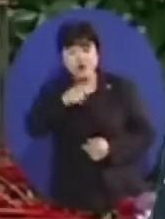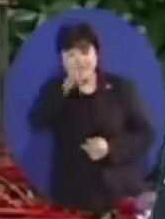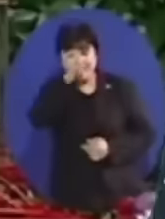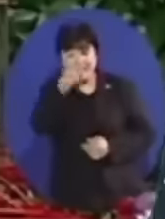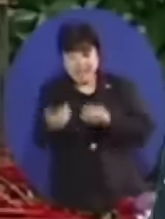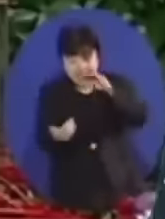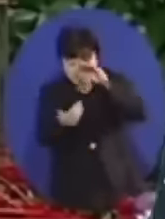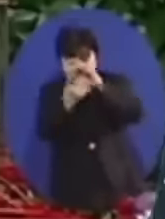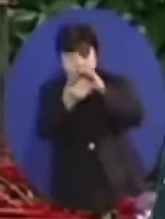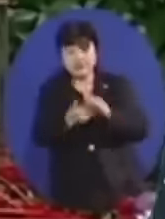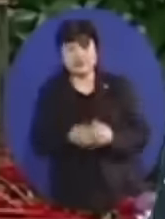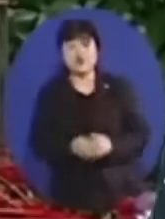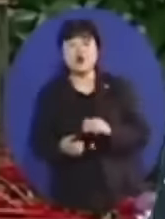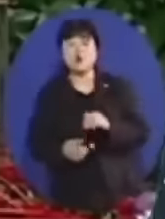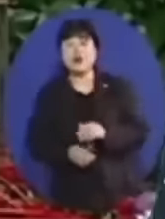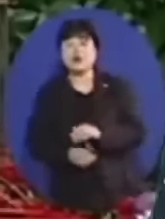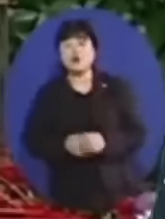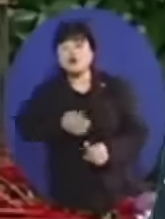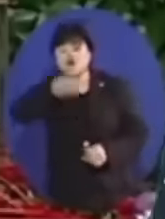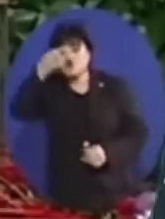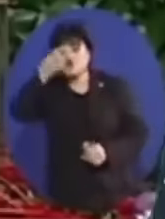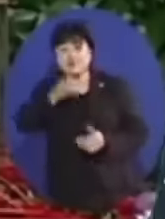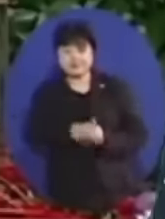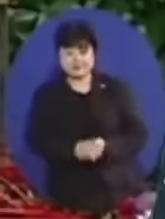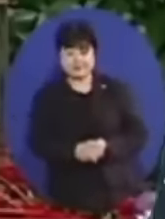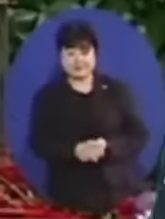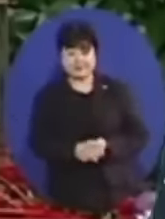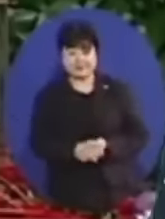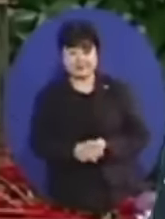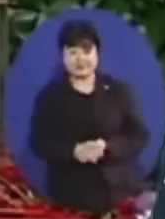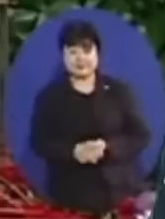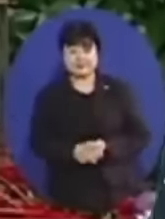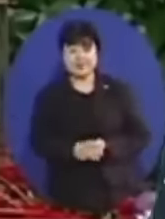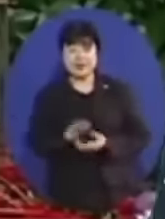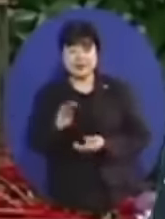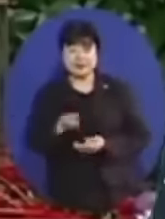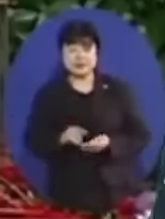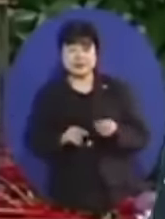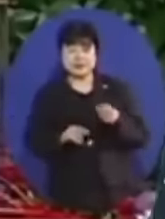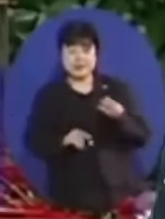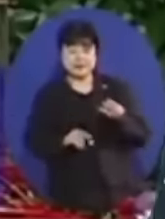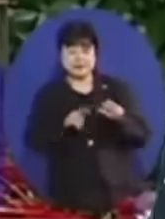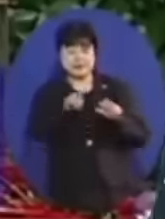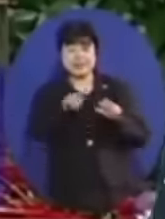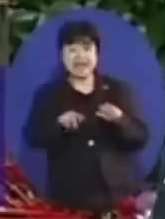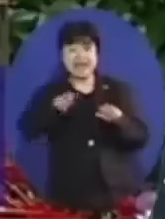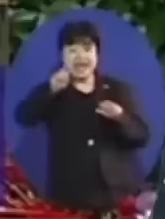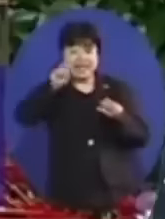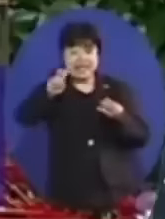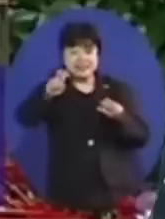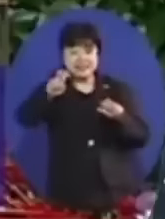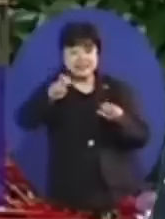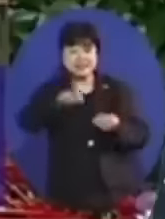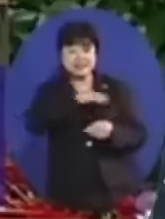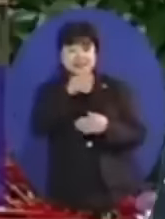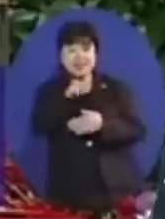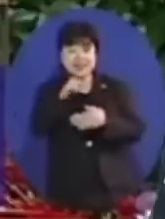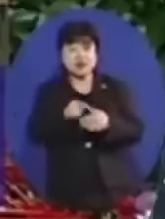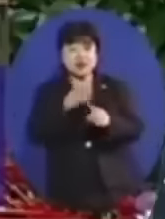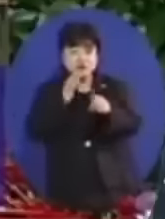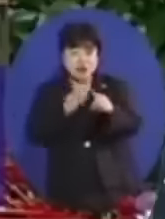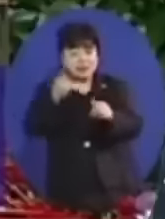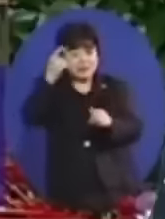있는 것처럼 바라보는 것이 꿈입니다. 에베소서 3장 20절에 우리 가운데서 역사하는 능력대로 우리의 구하는